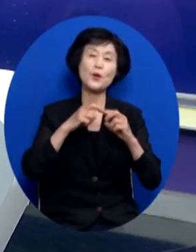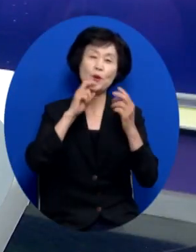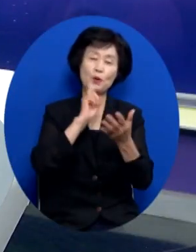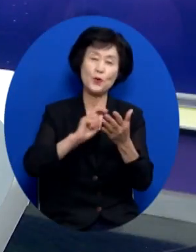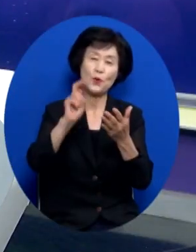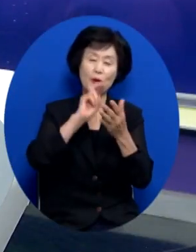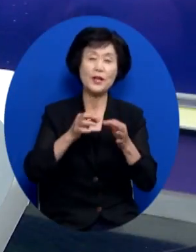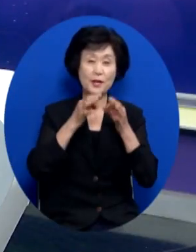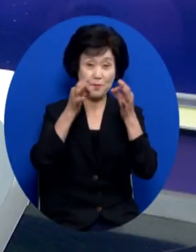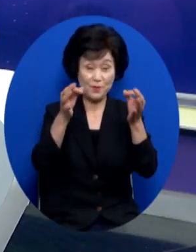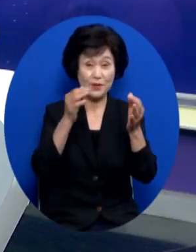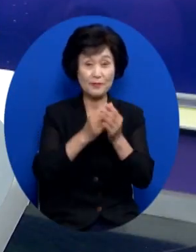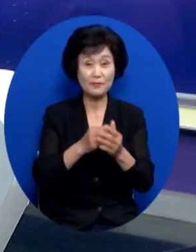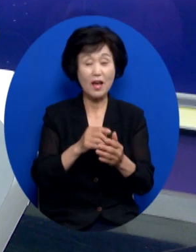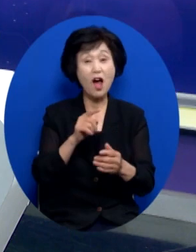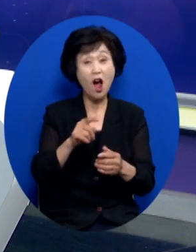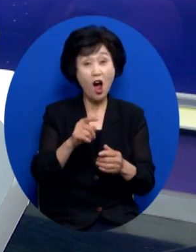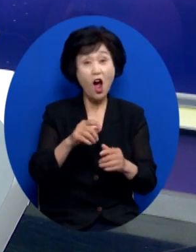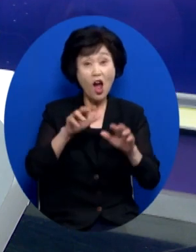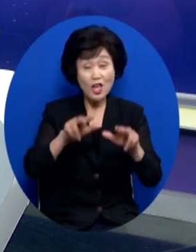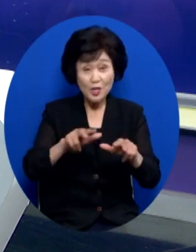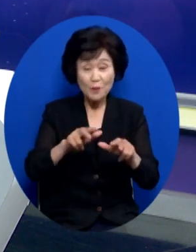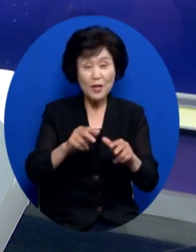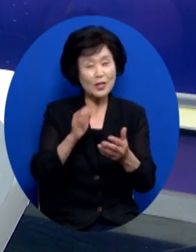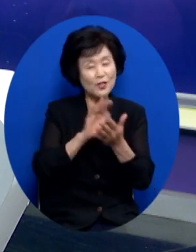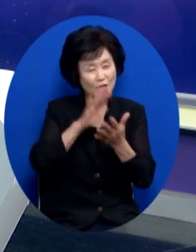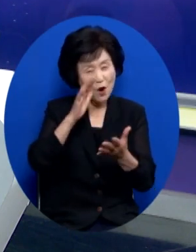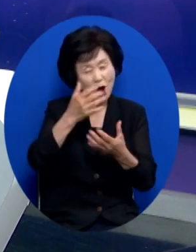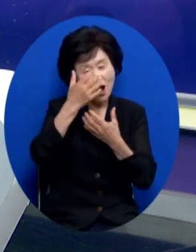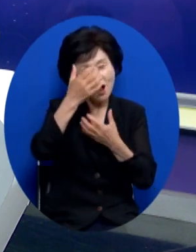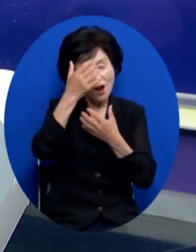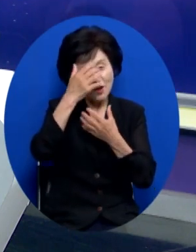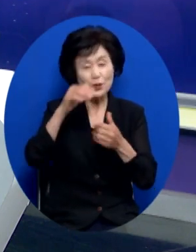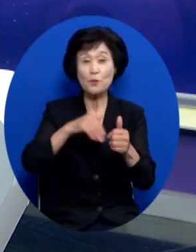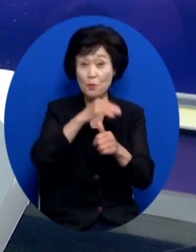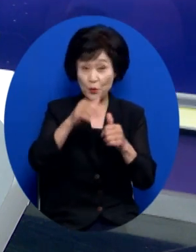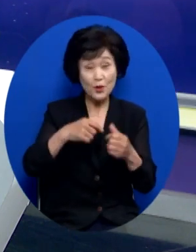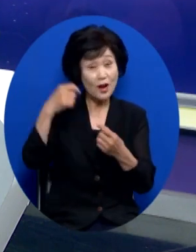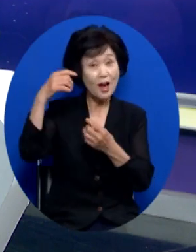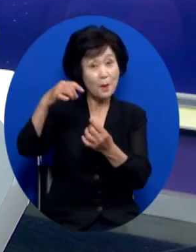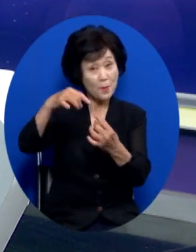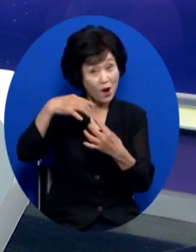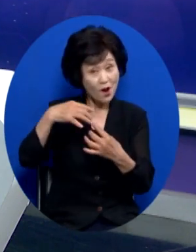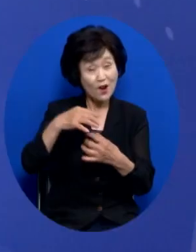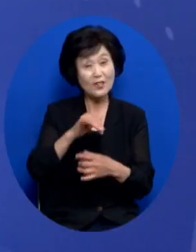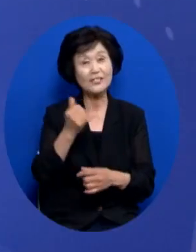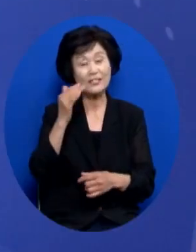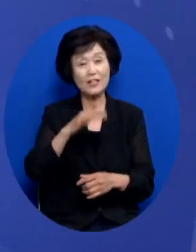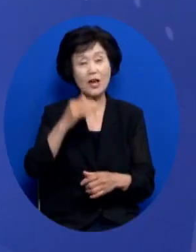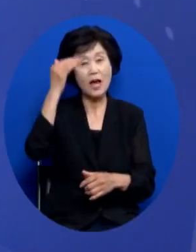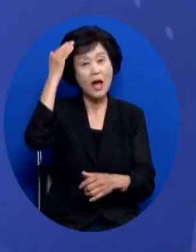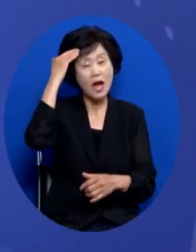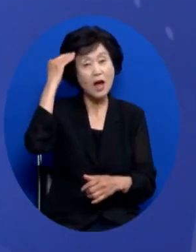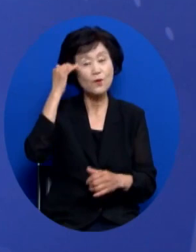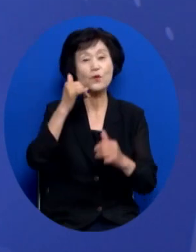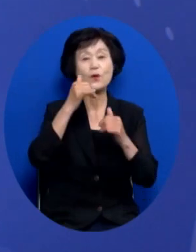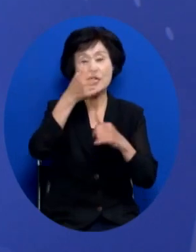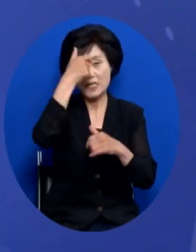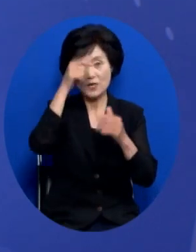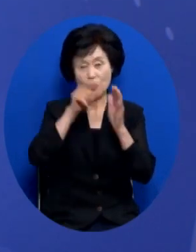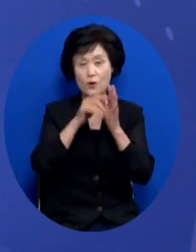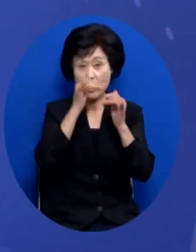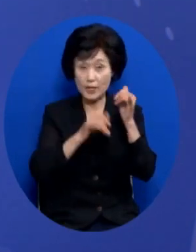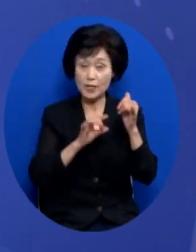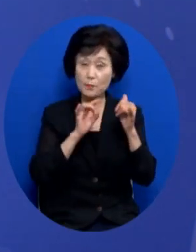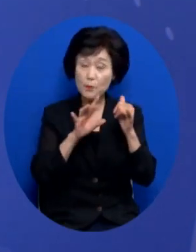영상에서도 뜨거웠던 현장 분위기가 전해지는 것 같습니다. 기념대회 소식도 전해주시죠. 네, 한국 기독교 역사뿐 아니라 또 세계